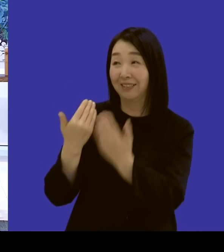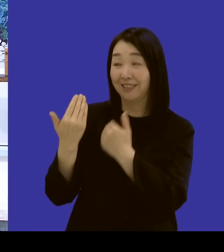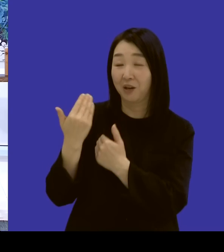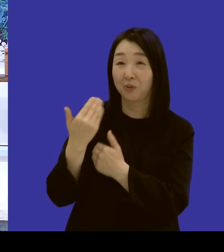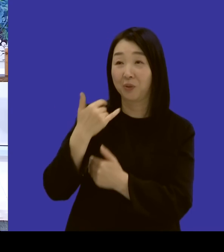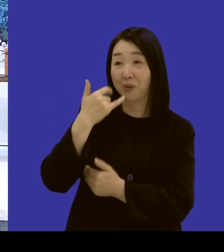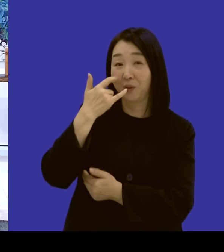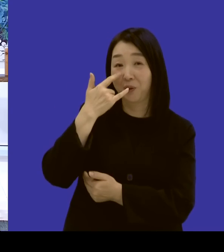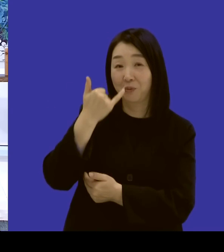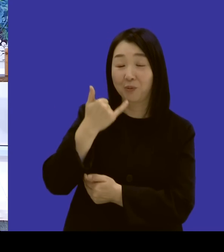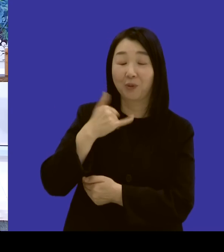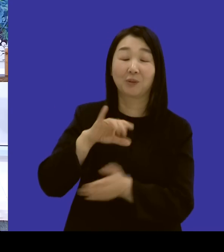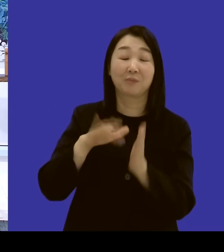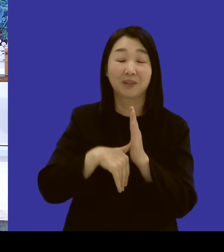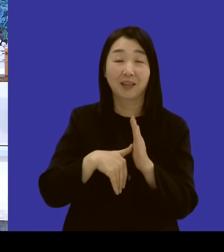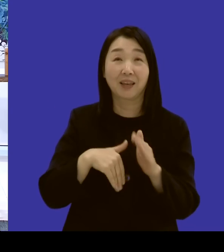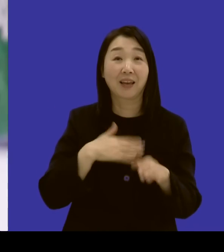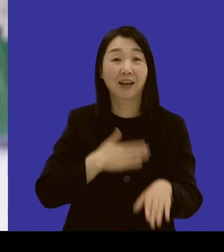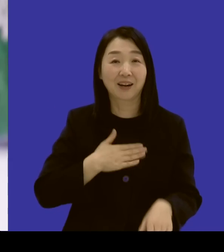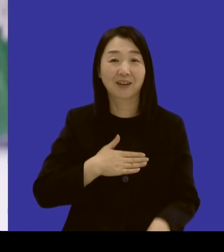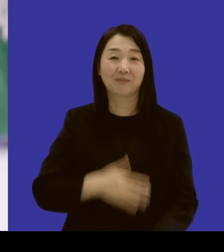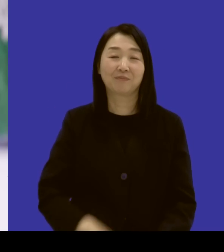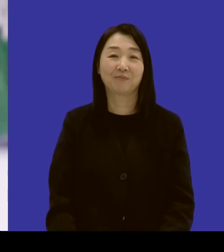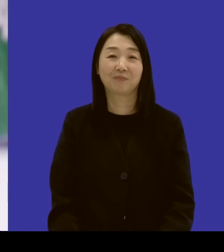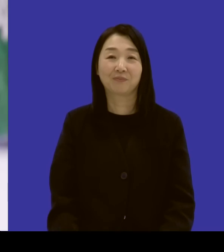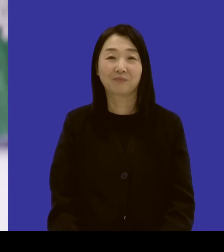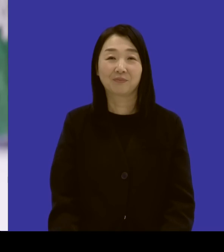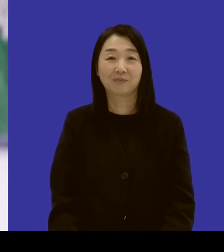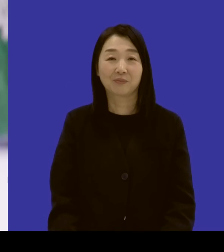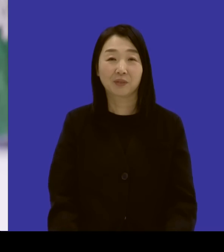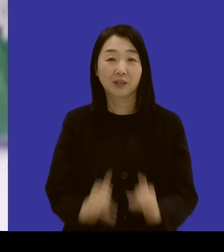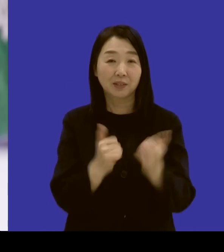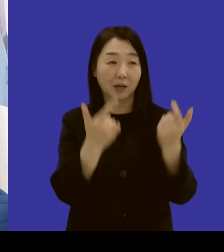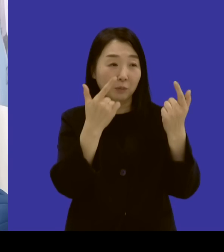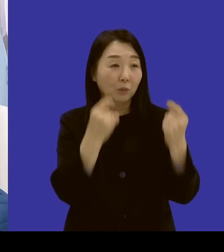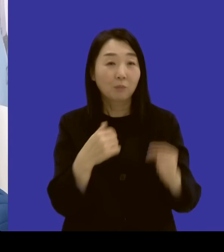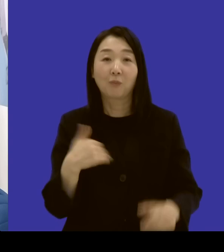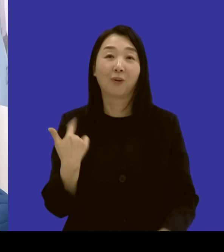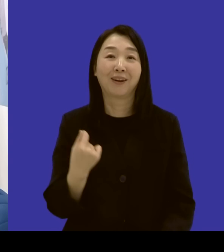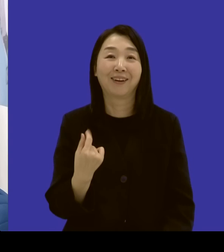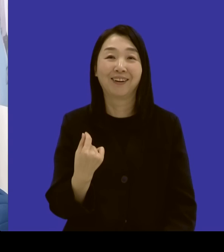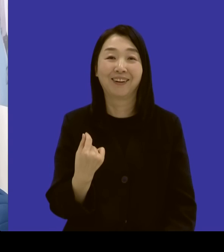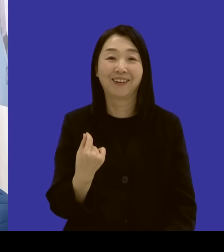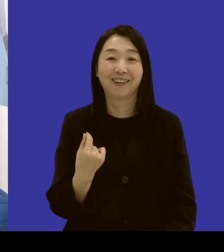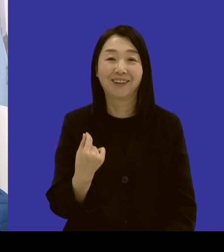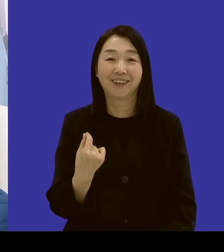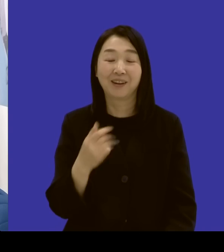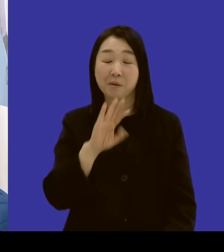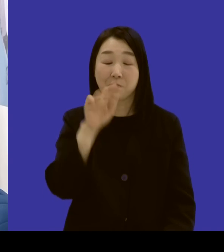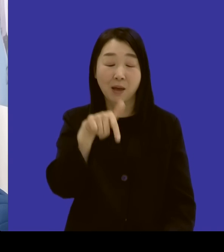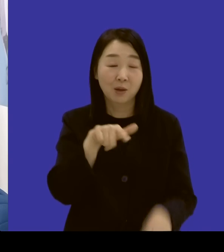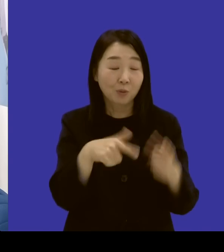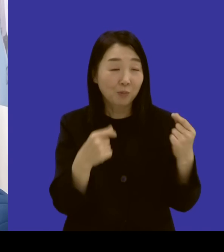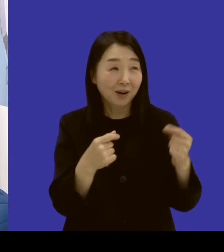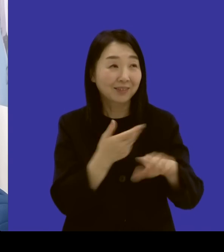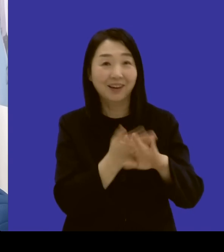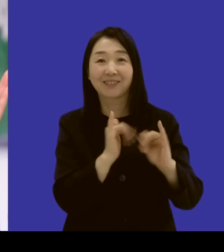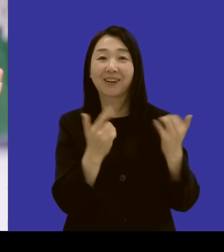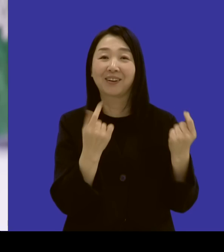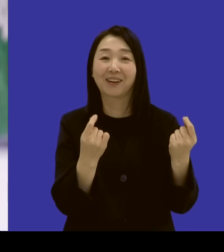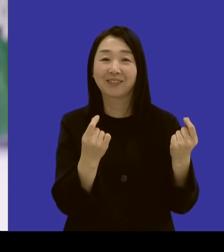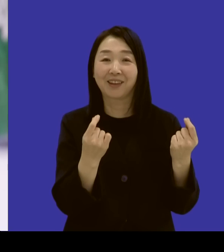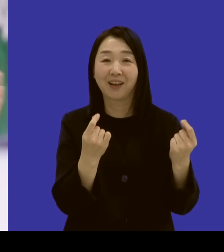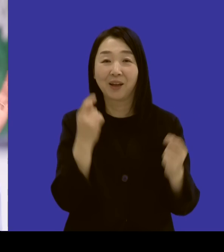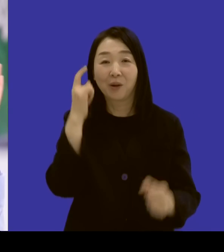다 알죠. 지금의 조성진 전도를 알 텐데 동일 인물인지 모를 정도로 다른 사람이신 것 같아요. 정말